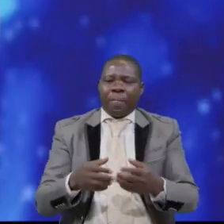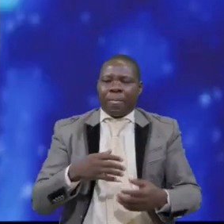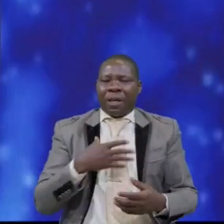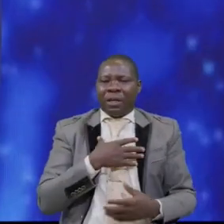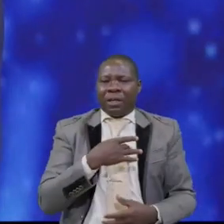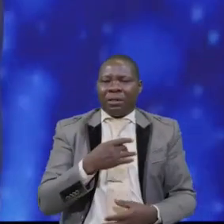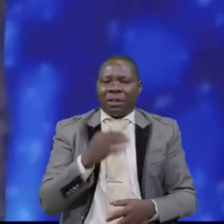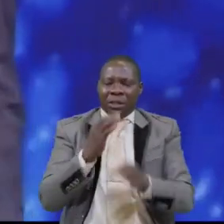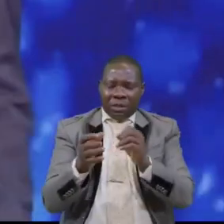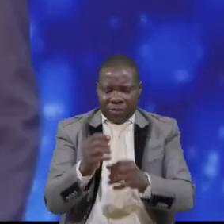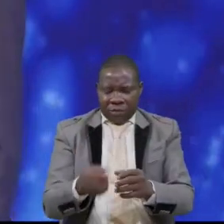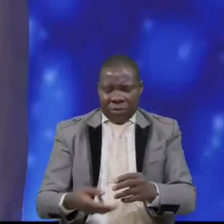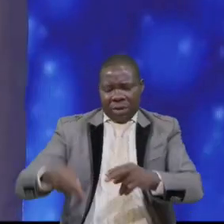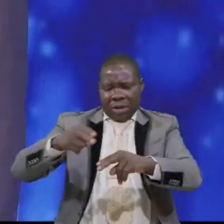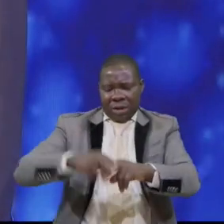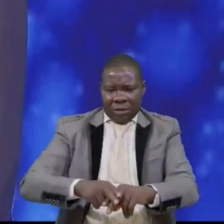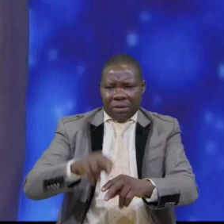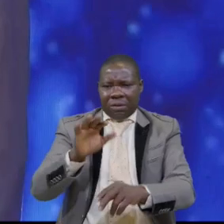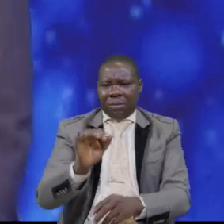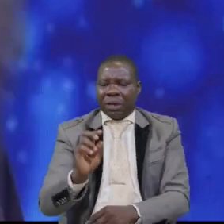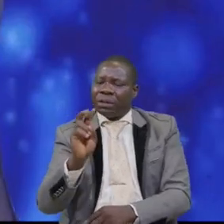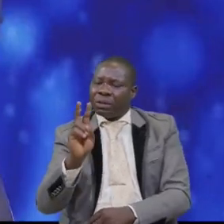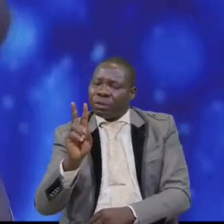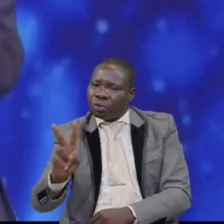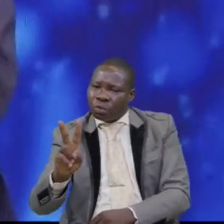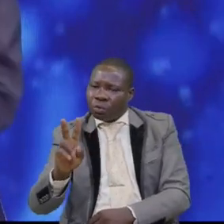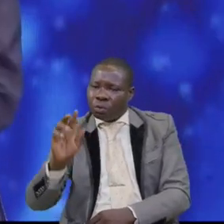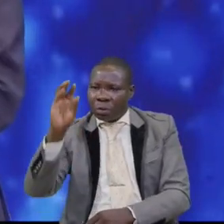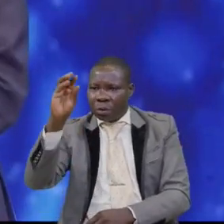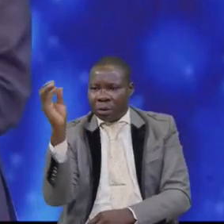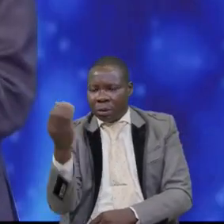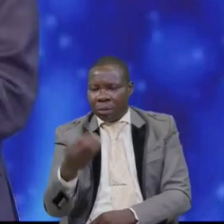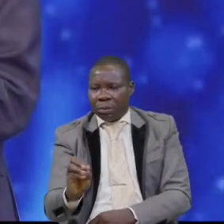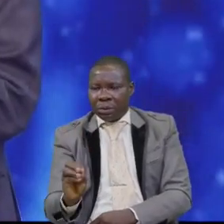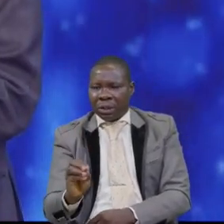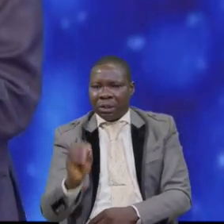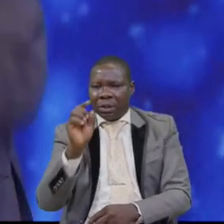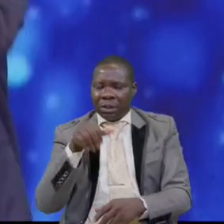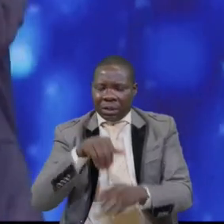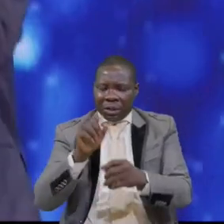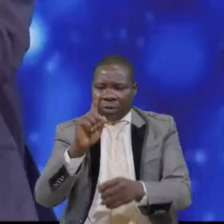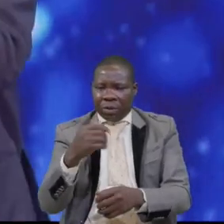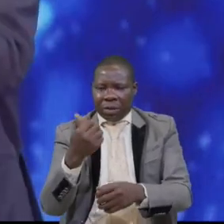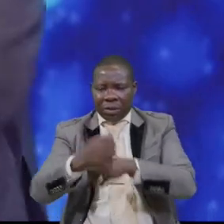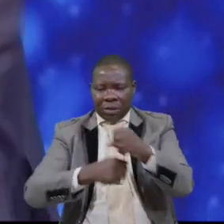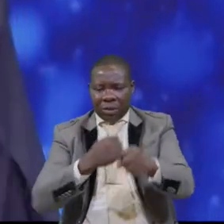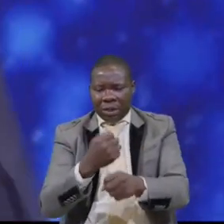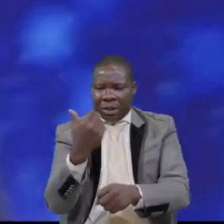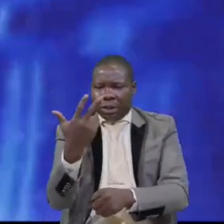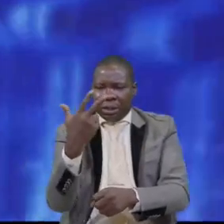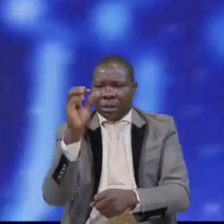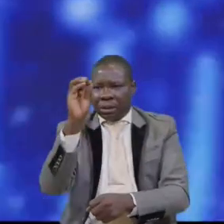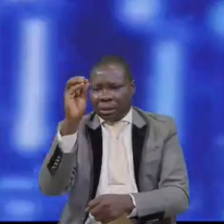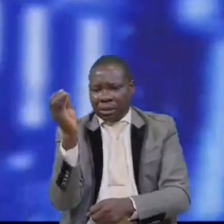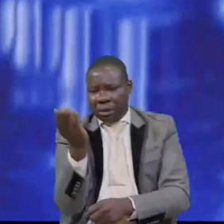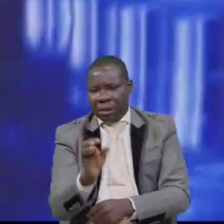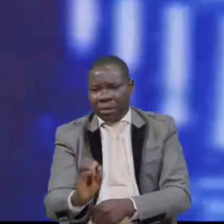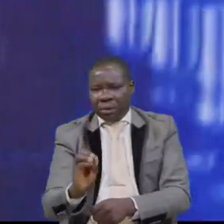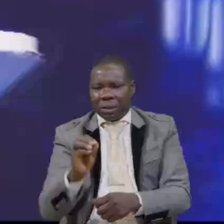vous connaissez le développement de 2% en un an, 3% en un an, intérêt